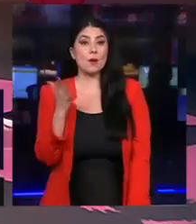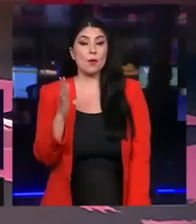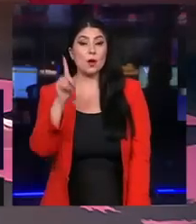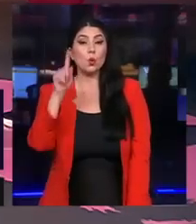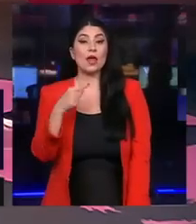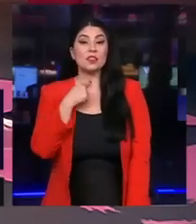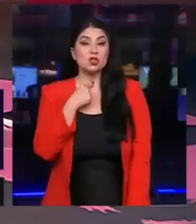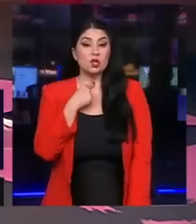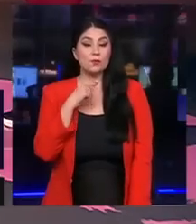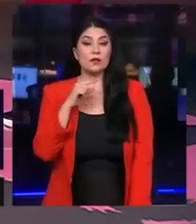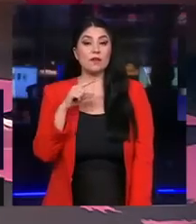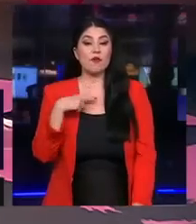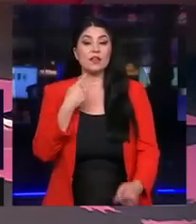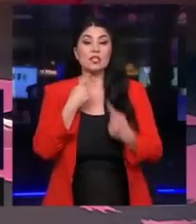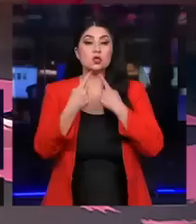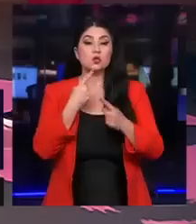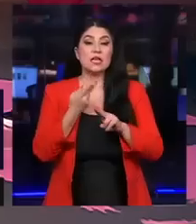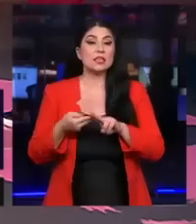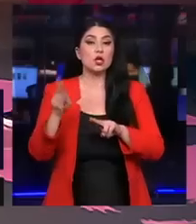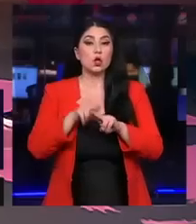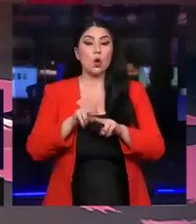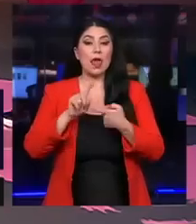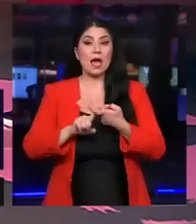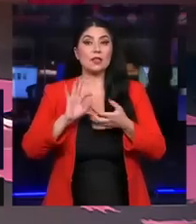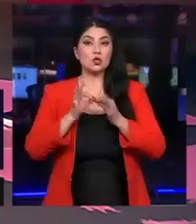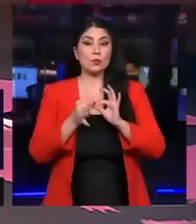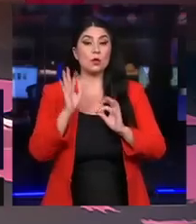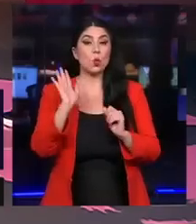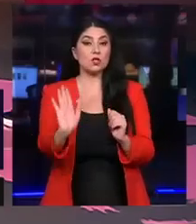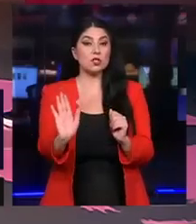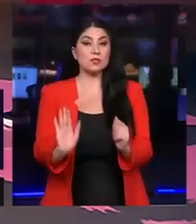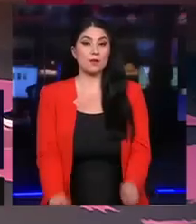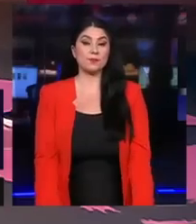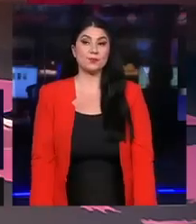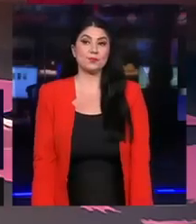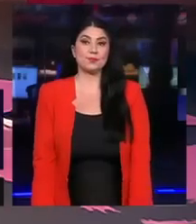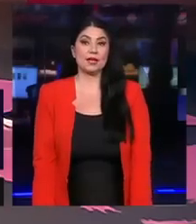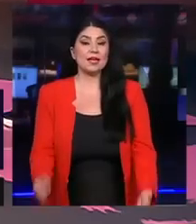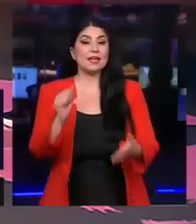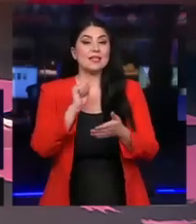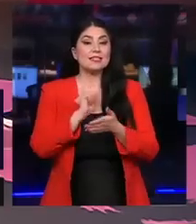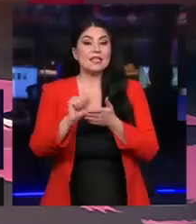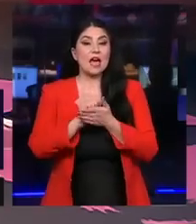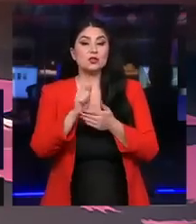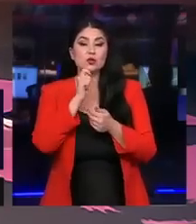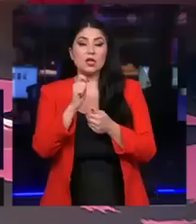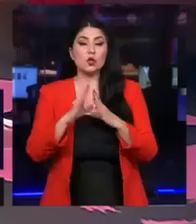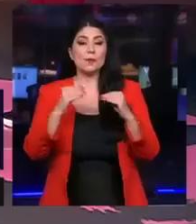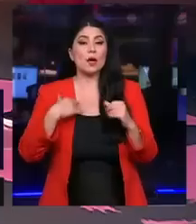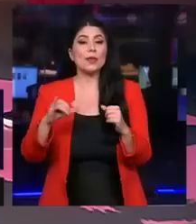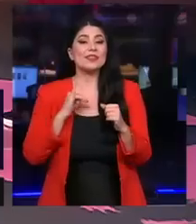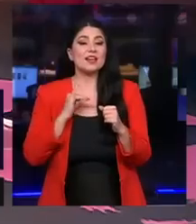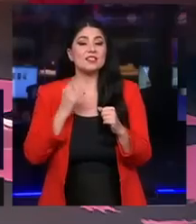în decembrie am putea să avem o rediscuție pe această temă. Ziariștii români erau interesați să afle practic de la